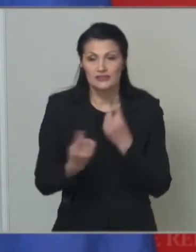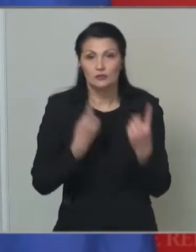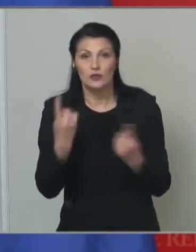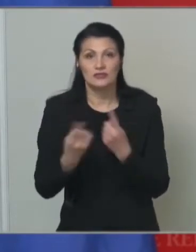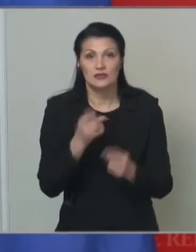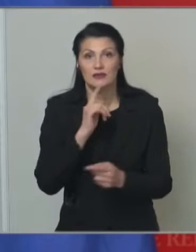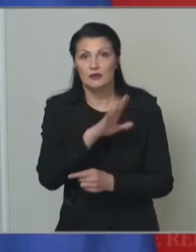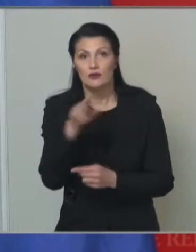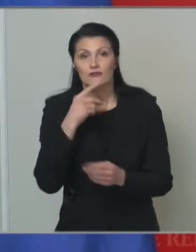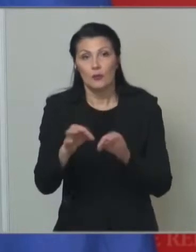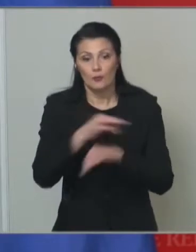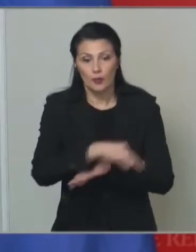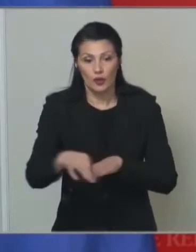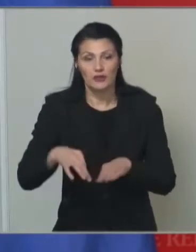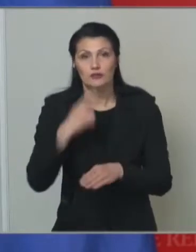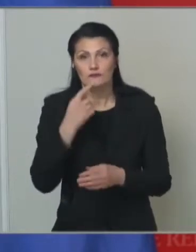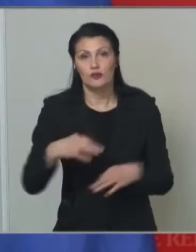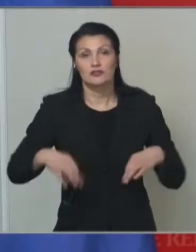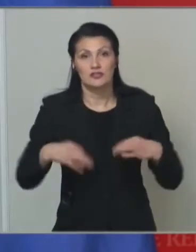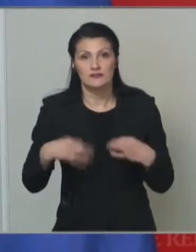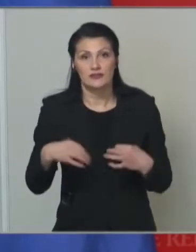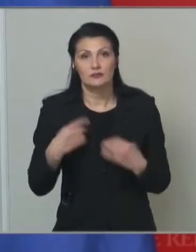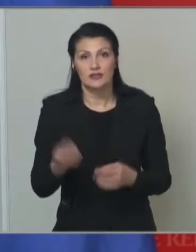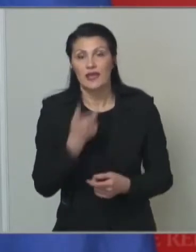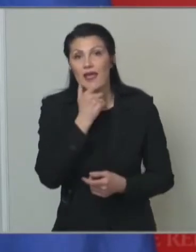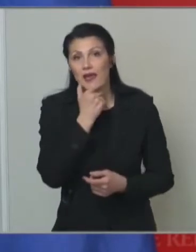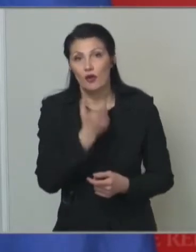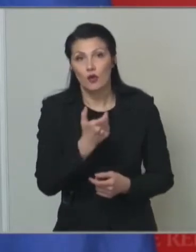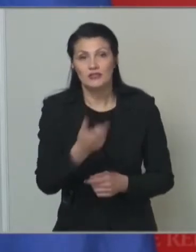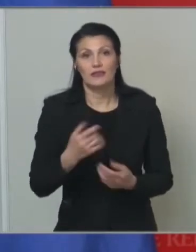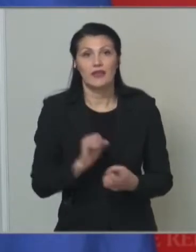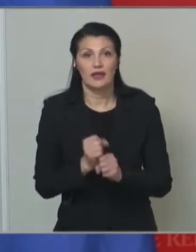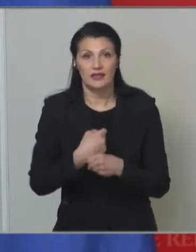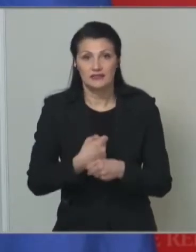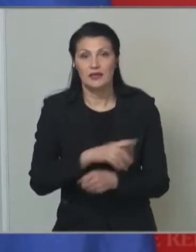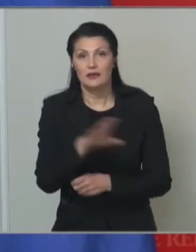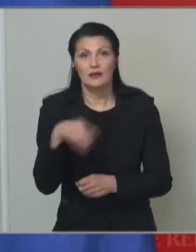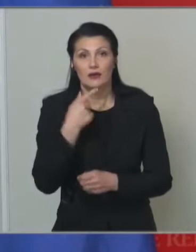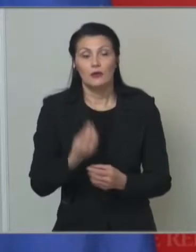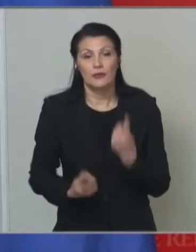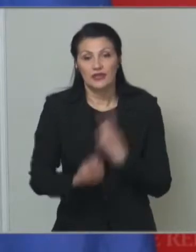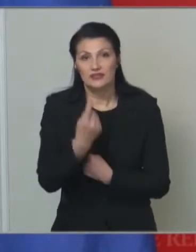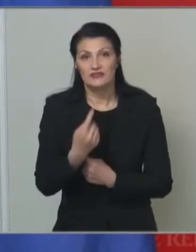проектиран во согласност со здравствената и економската криза предизвикана од